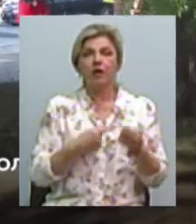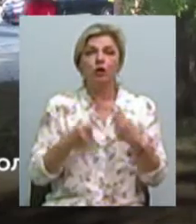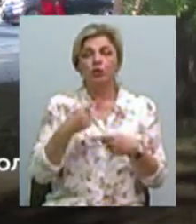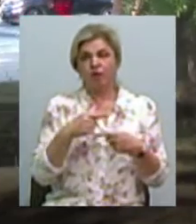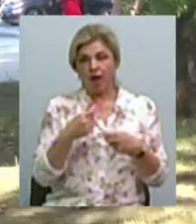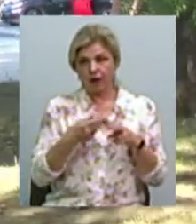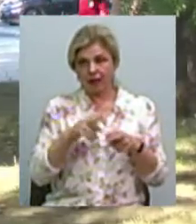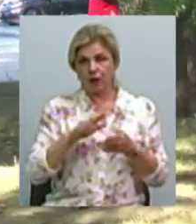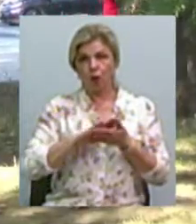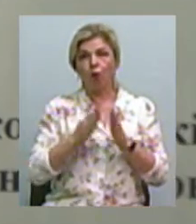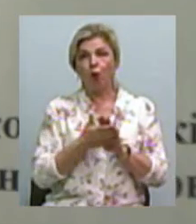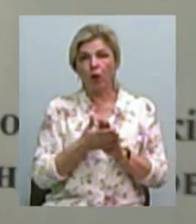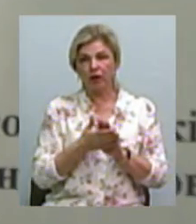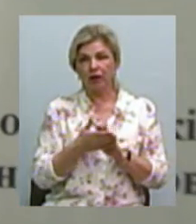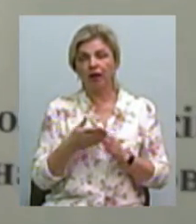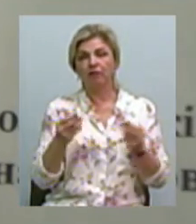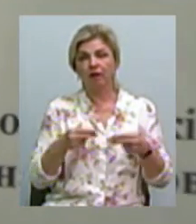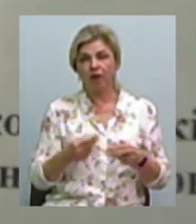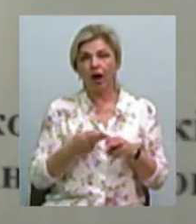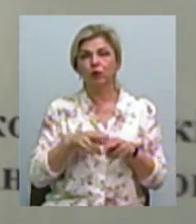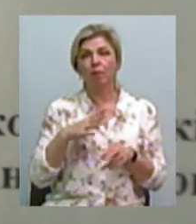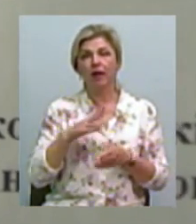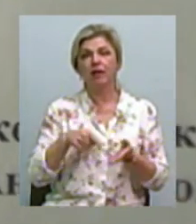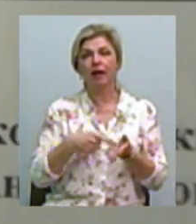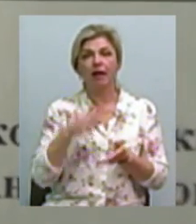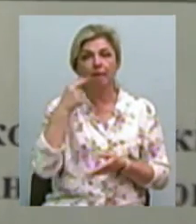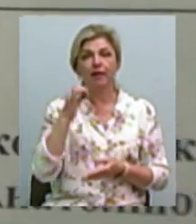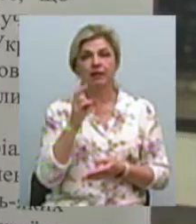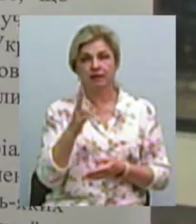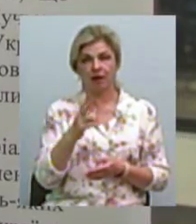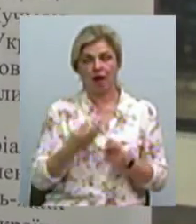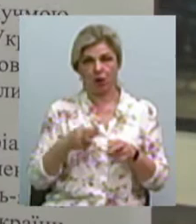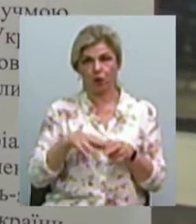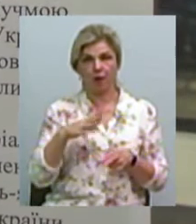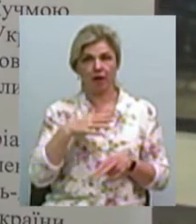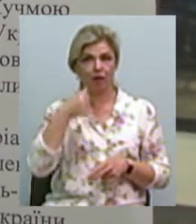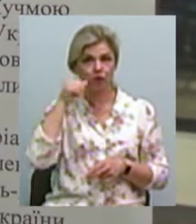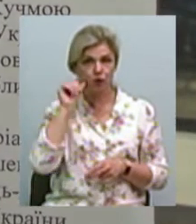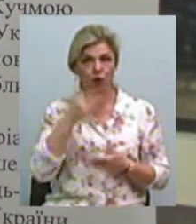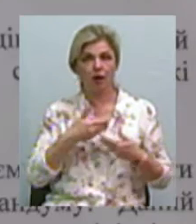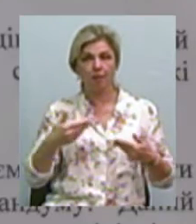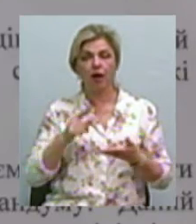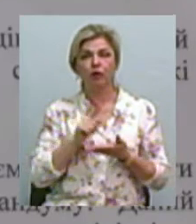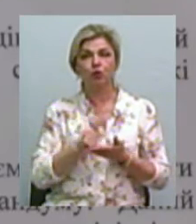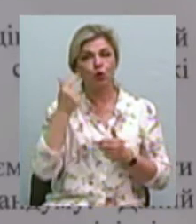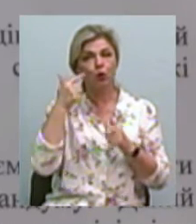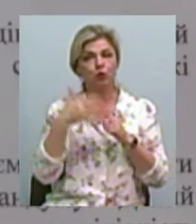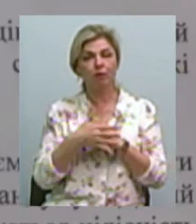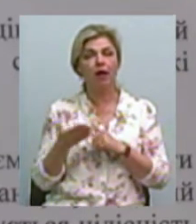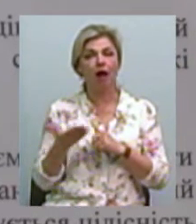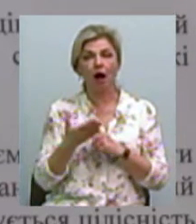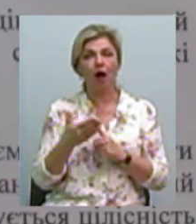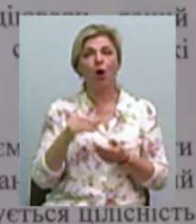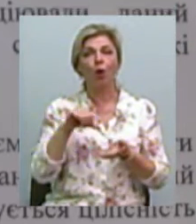ці угоди, які були в Мінську 3 буквально вчора. Тобто ми маємо зрозуміти, яка участь